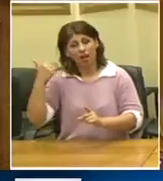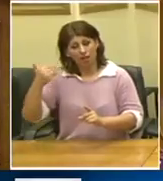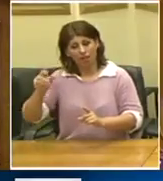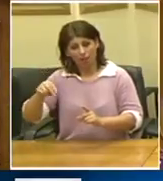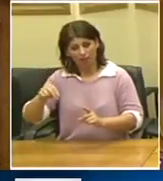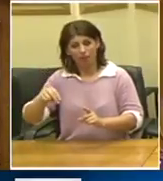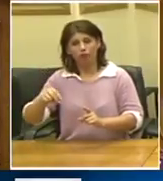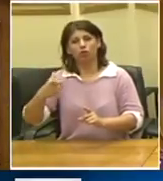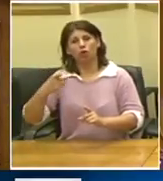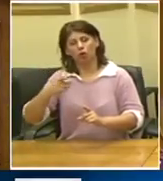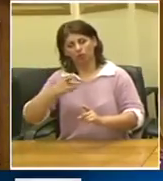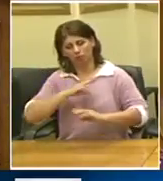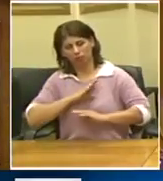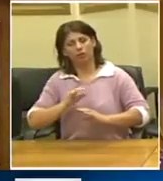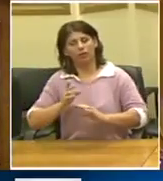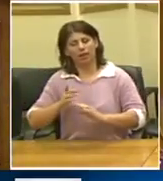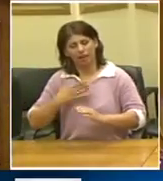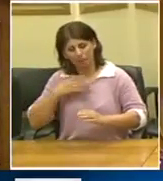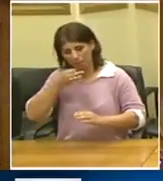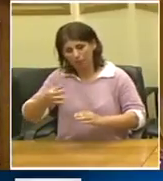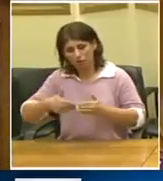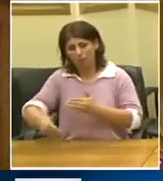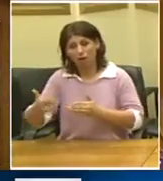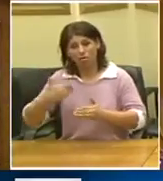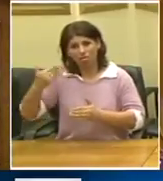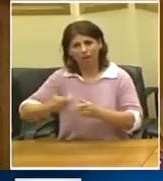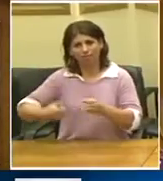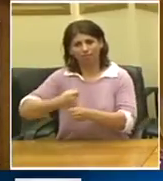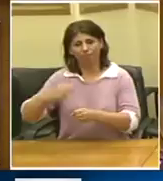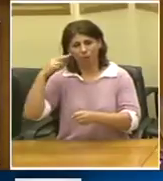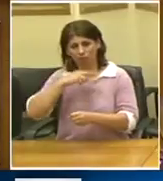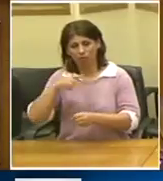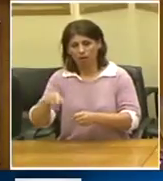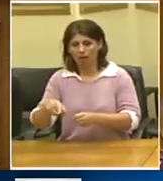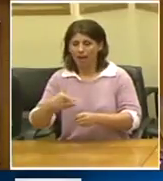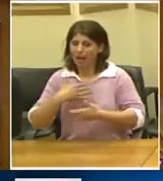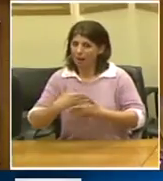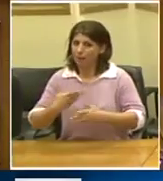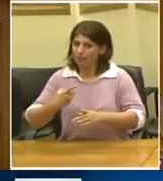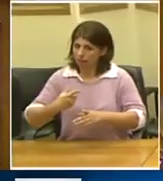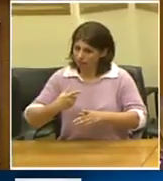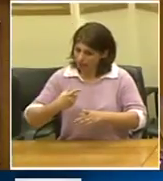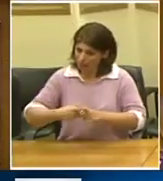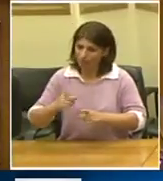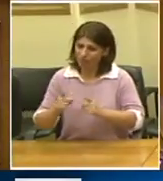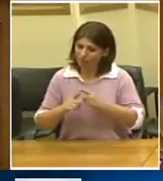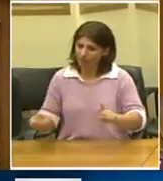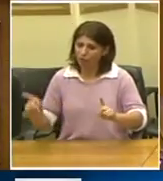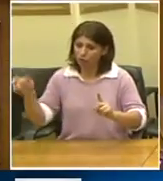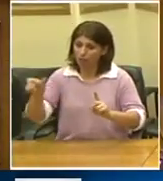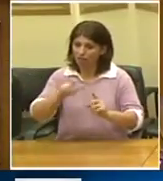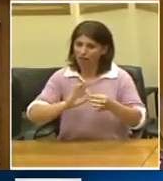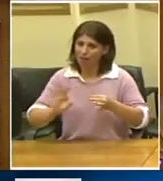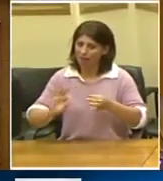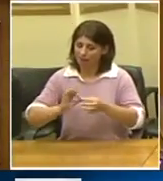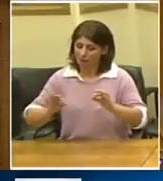γίνεις πρωθυπουργός. Βεβαίως, η έννοια πατριωτισμός μπορεί να είναι σύνθετη και να εξαρτάται και από τις διαφορετικές και τον καθένα παραμέτρους.